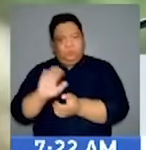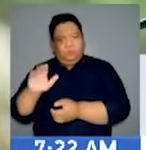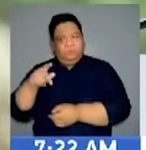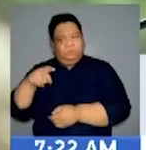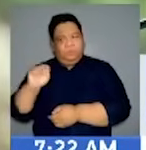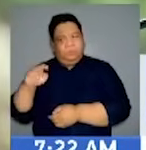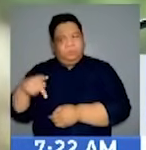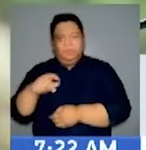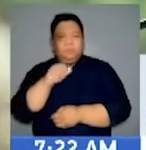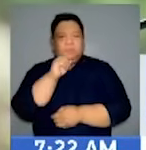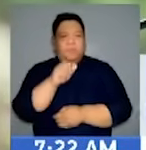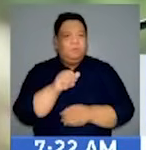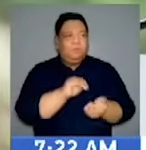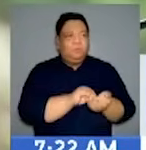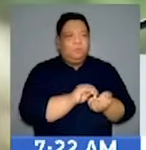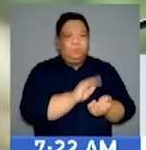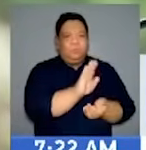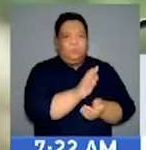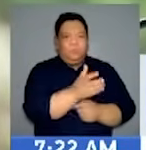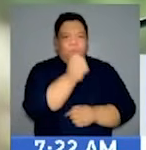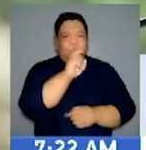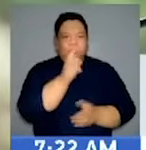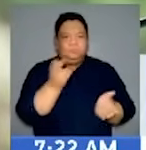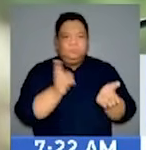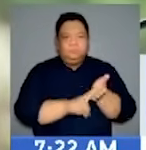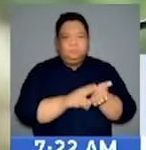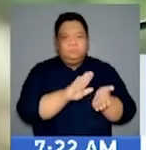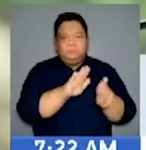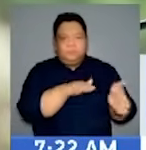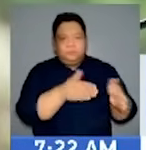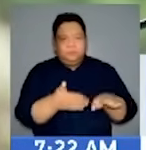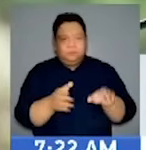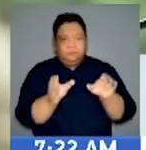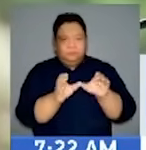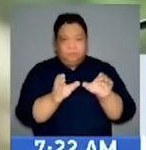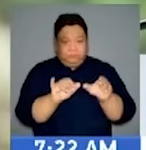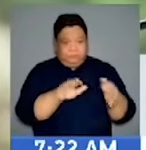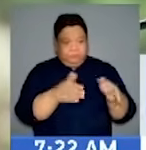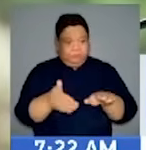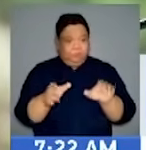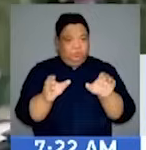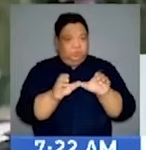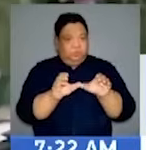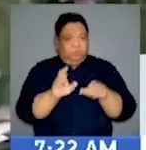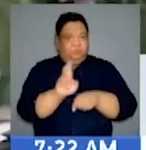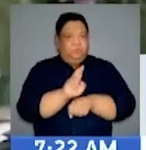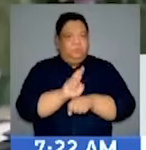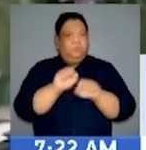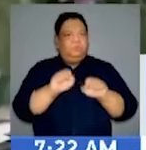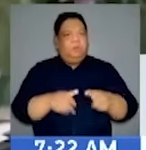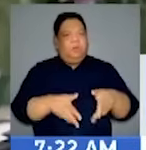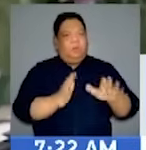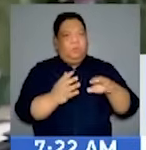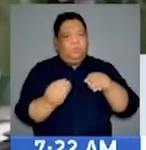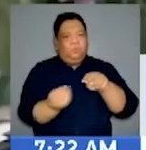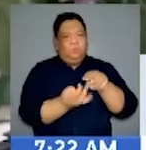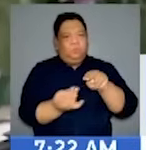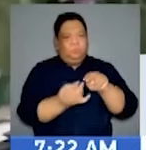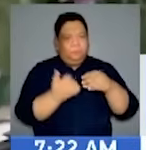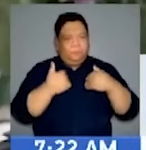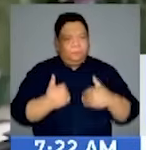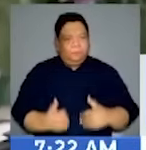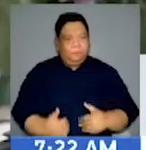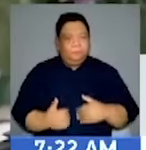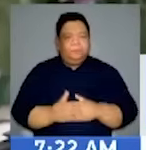physician ang pumirma sa death certificate. Ang death certificate ay ginamit para ma-cremate agad si Cascolan. Iniimbisigahan na ito ng